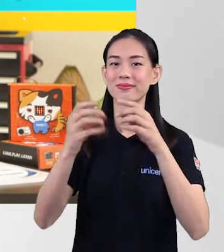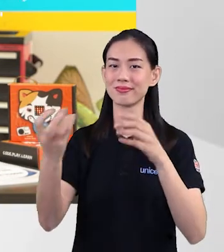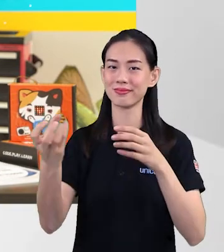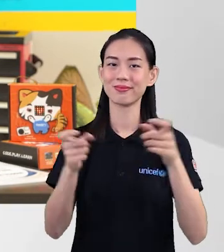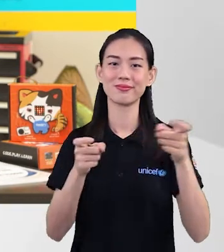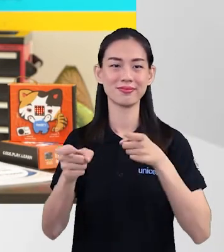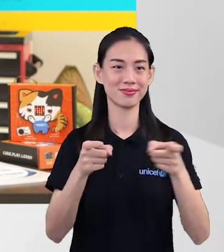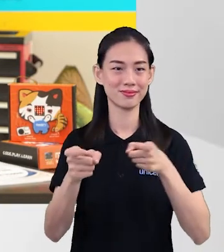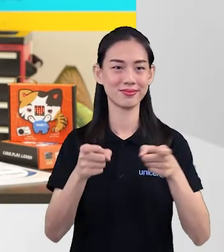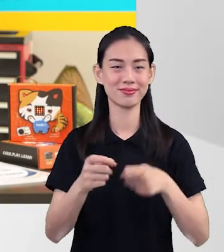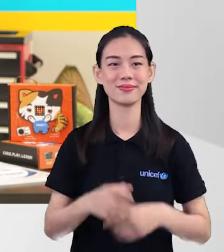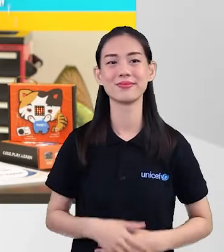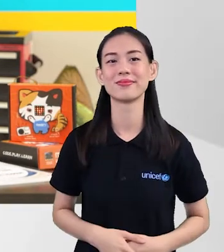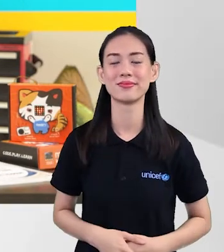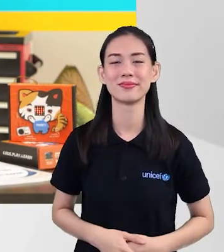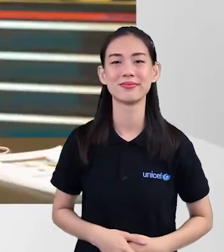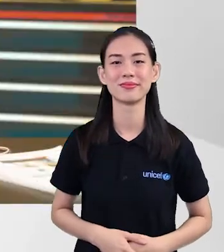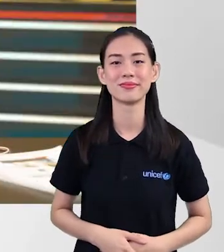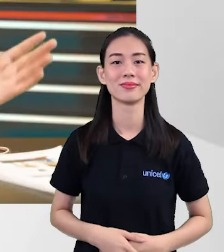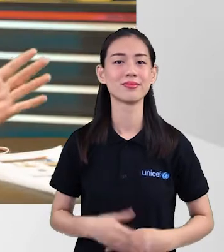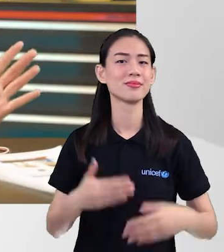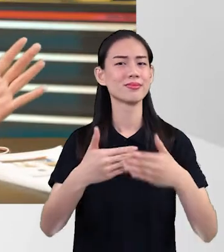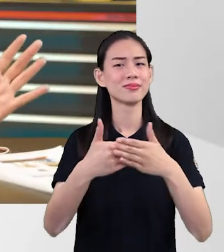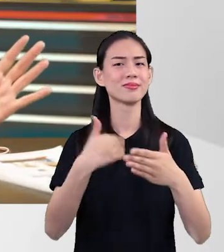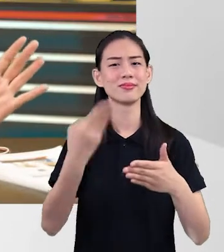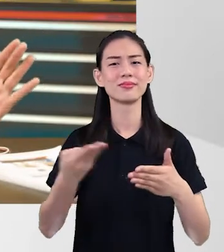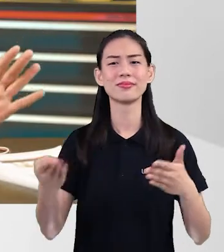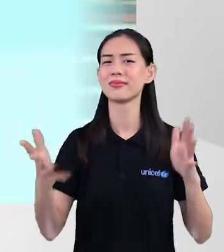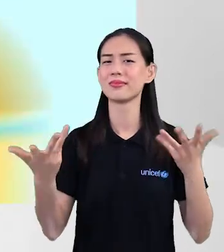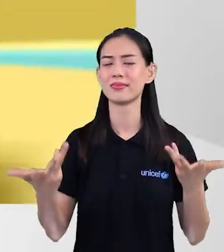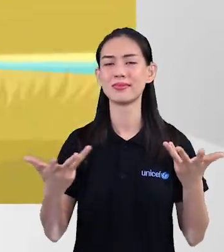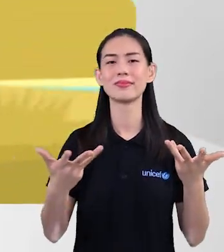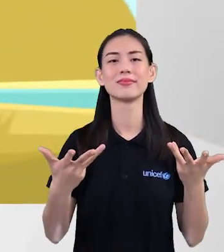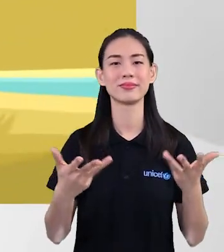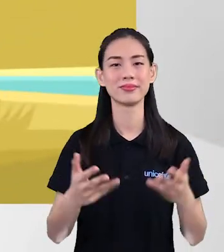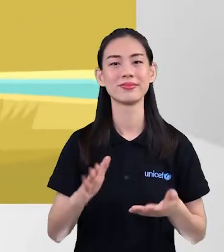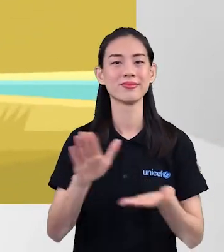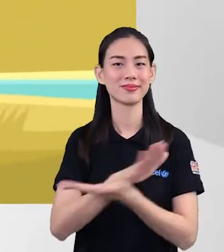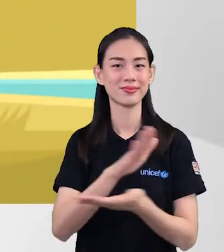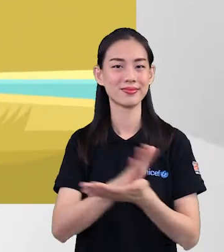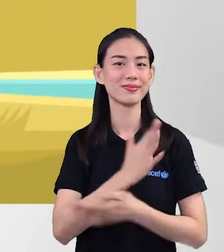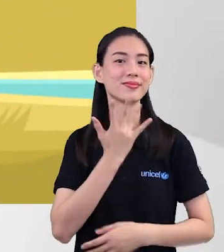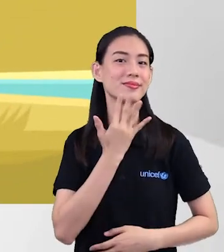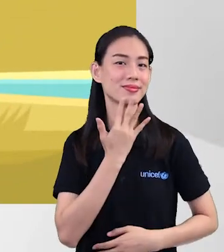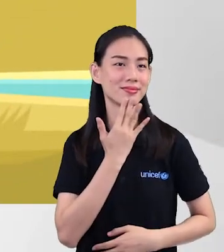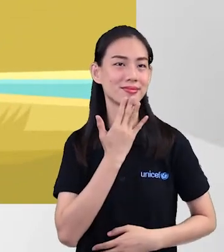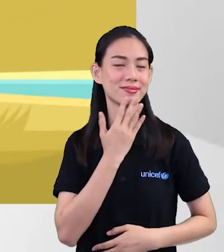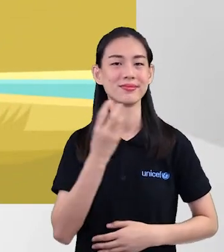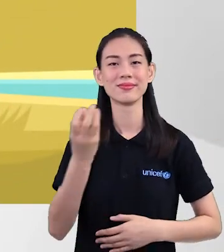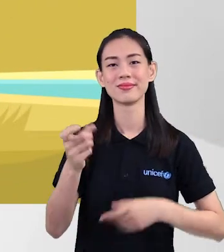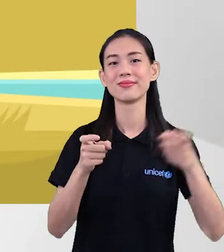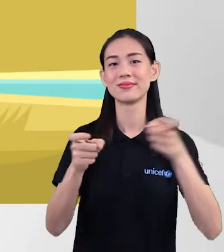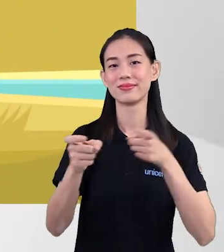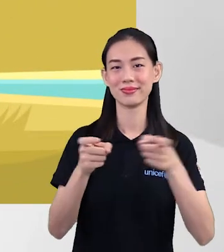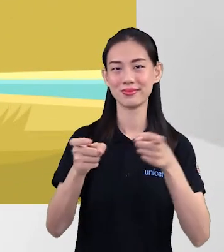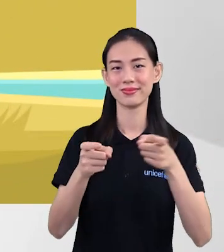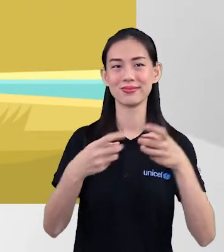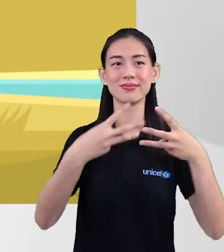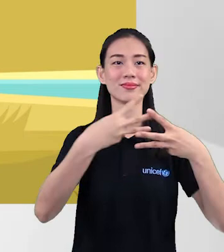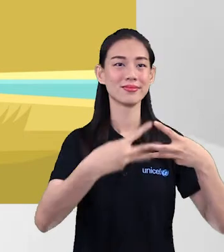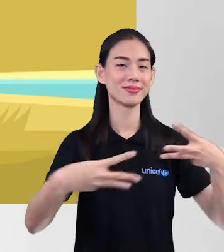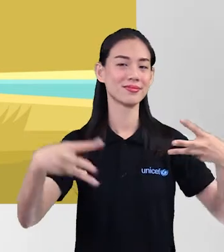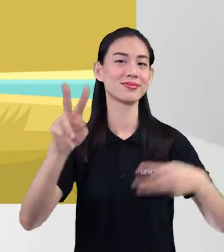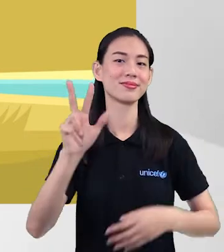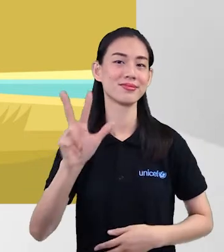komponen luaran baru iaitu servo motor. Sebelum kita mula, sediakan semua bahan projek dahulu. Kertas warna, micro servo motor